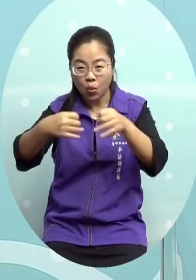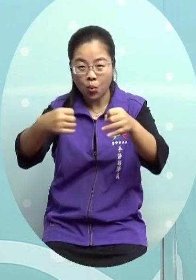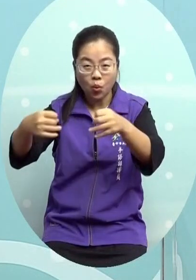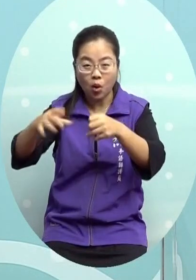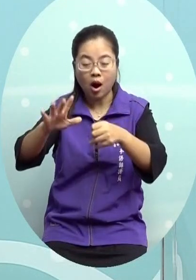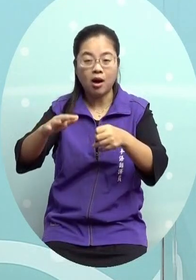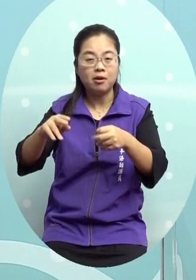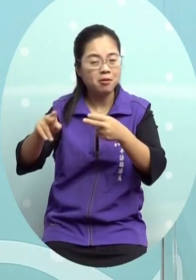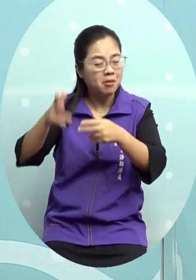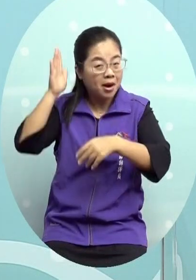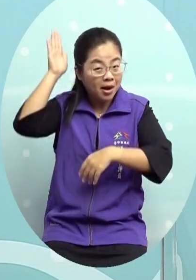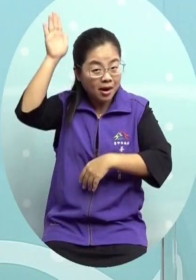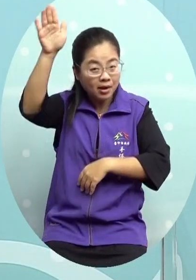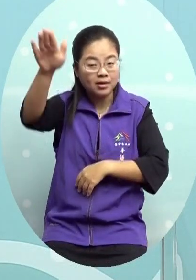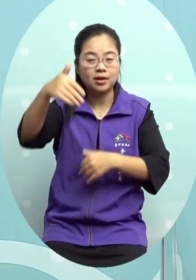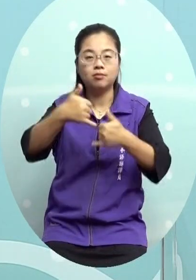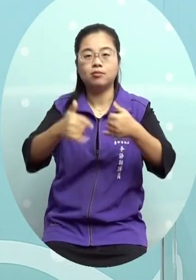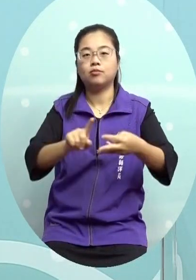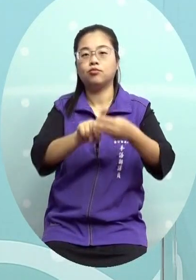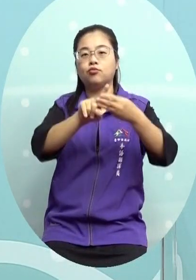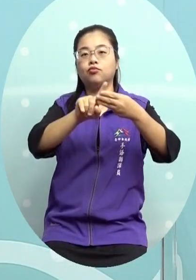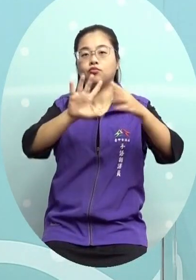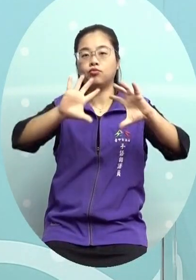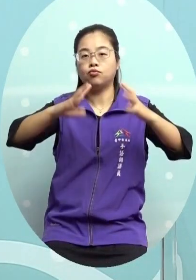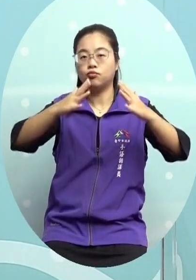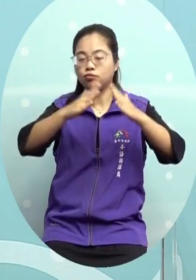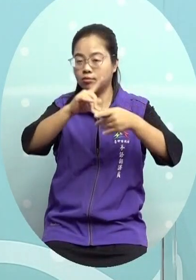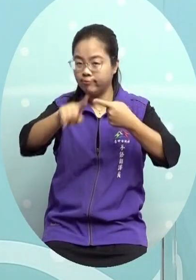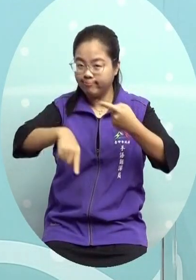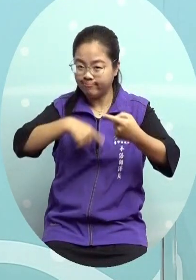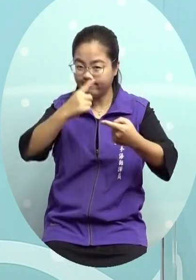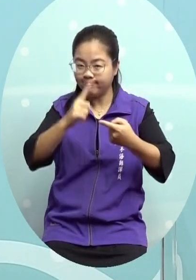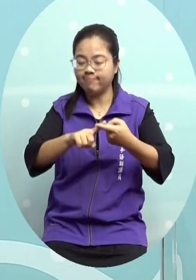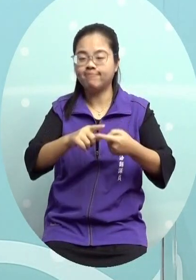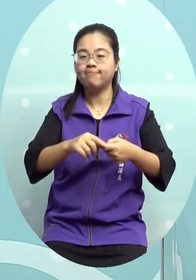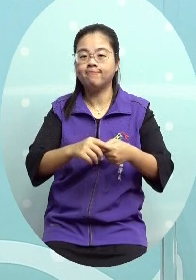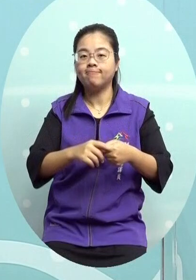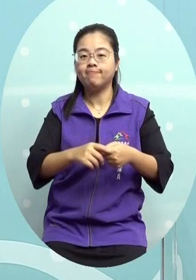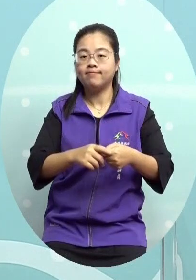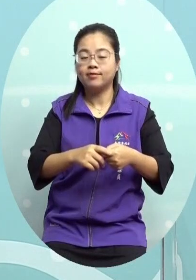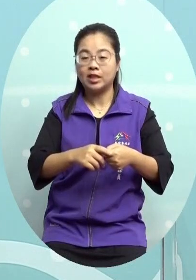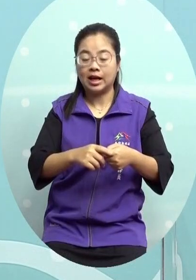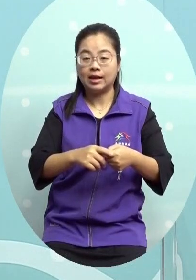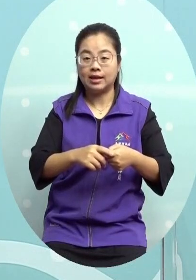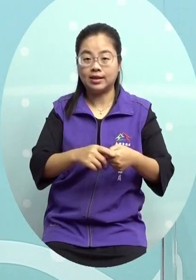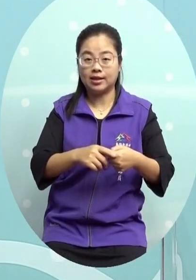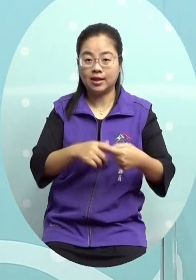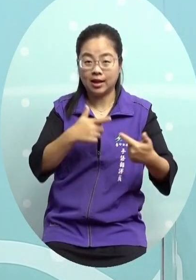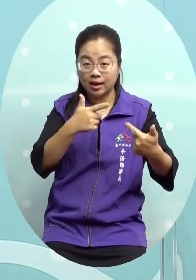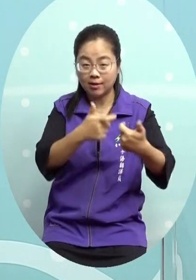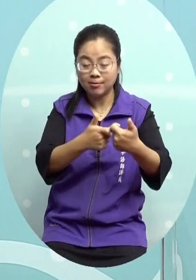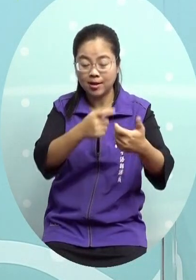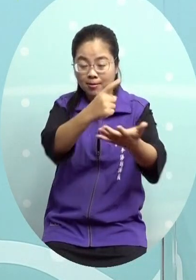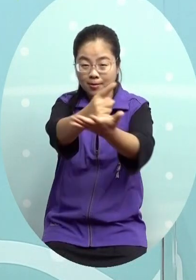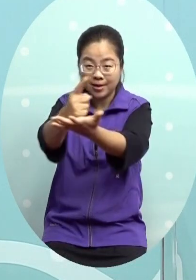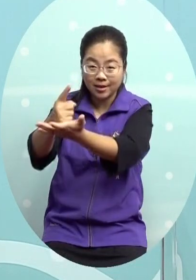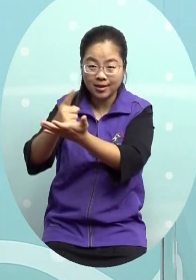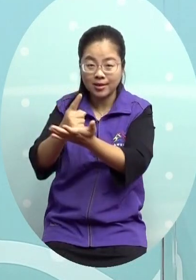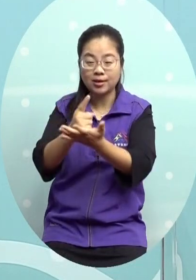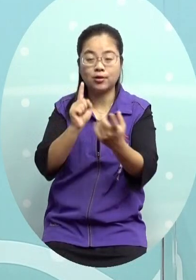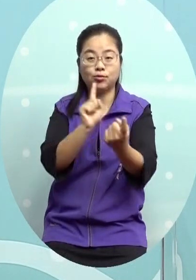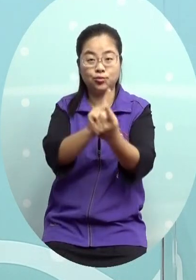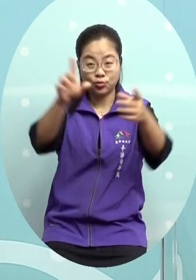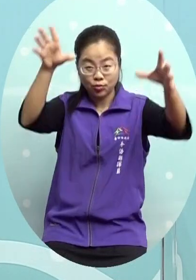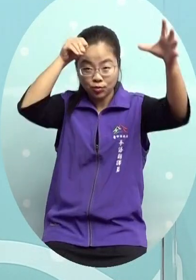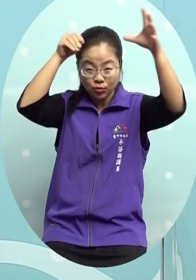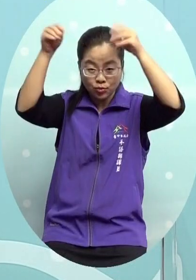何在未来民主国家必须因应的，除了因应到整个全面的民众对于资